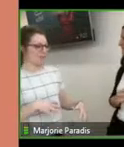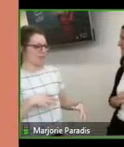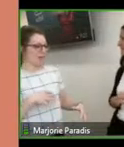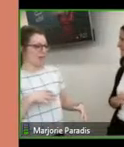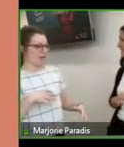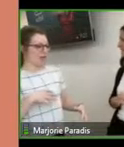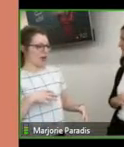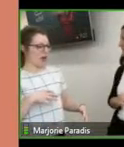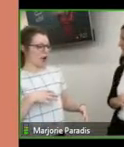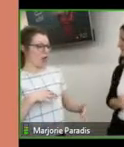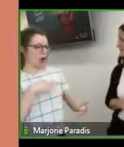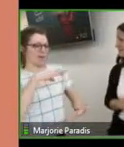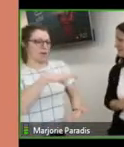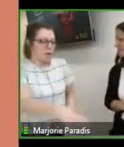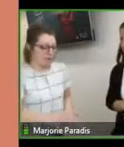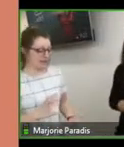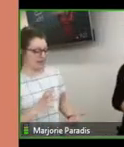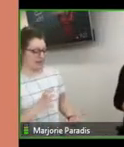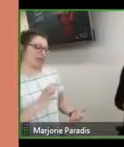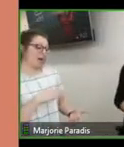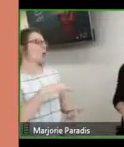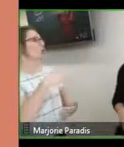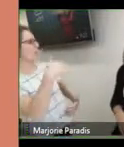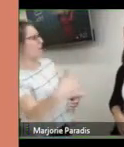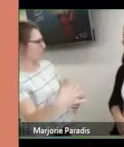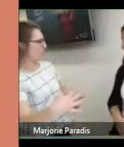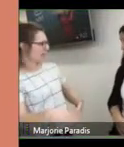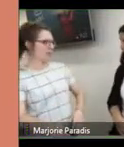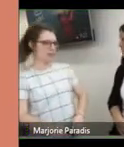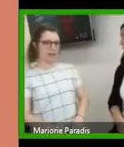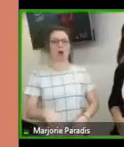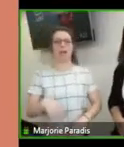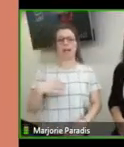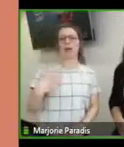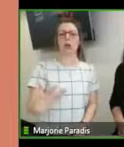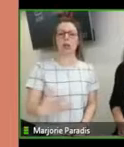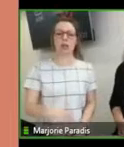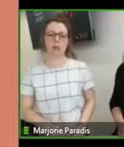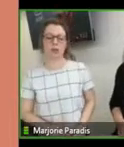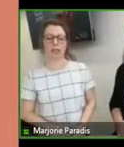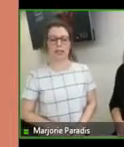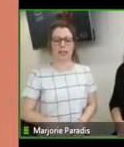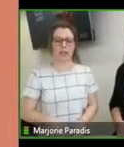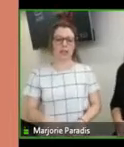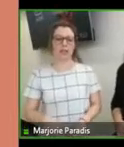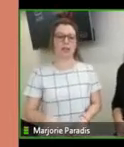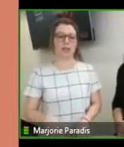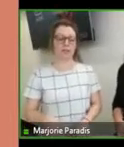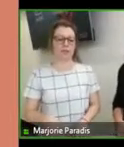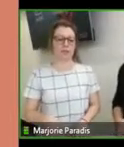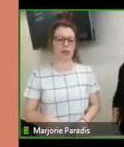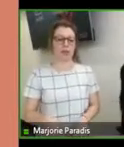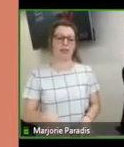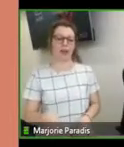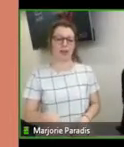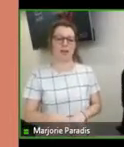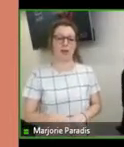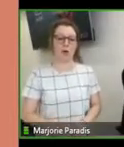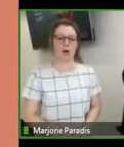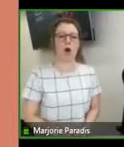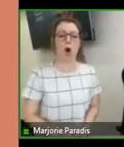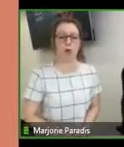comme un premier pas. Puis, tu sais, c'est même un deuxième pas, finalement. Ouais. Donc, on est allé au-delà de se poser la question, est-ce que c'est vrai, est-ce